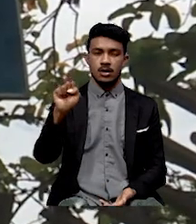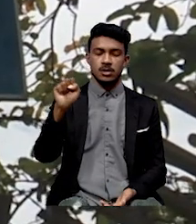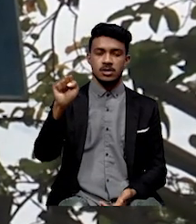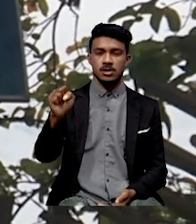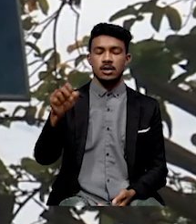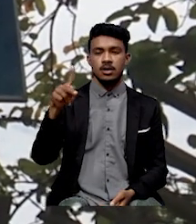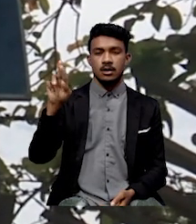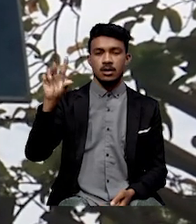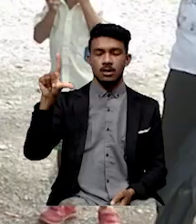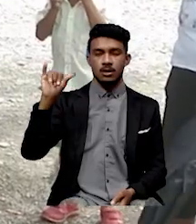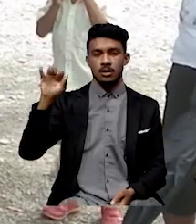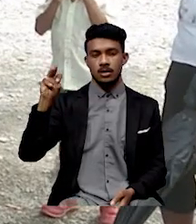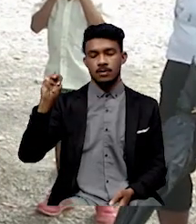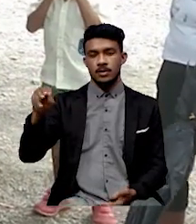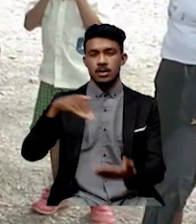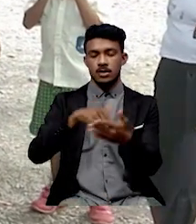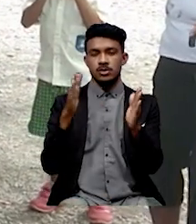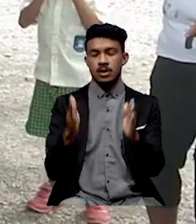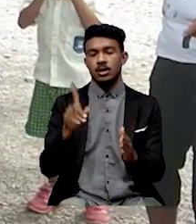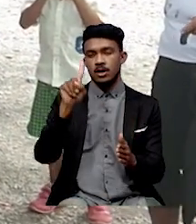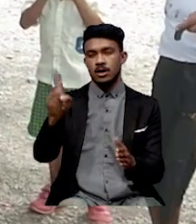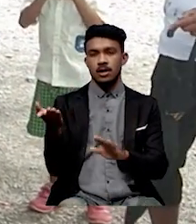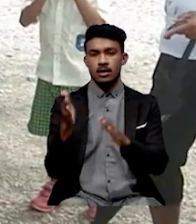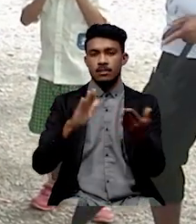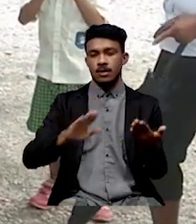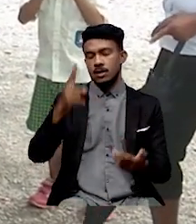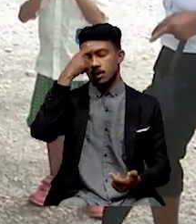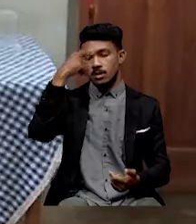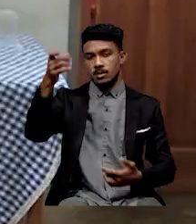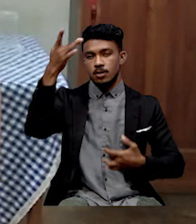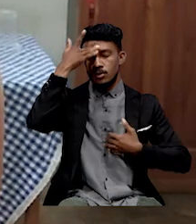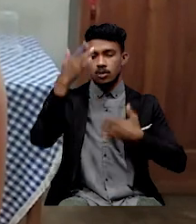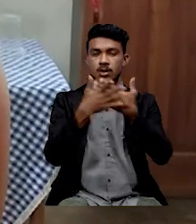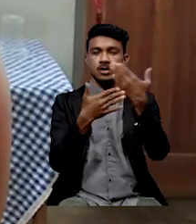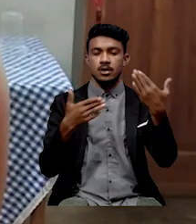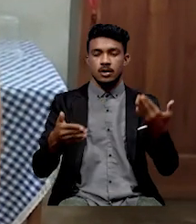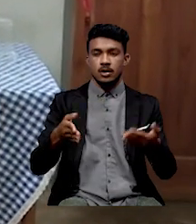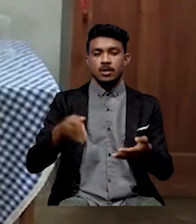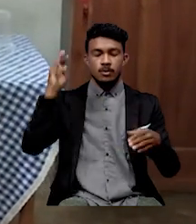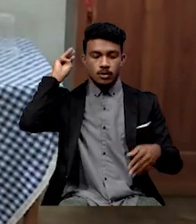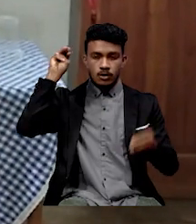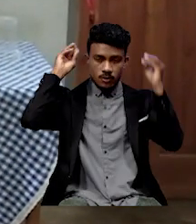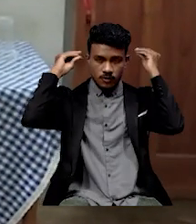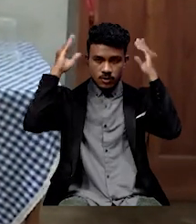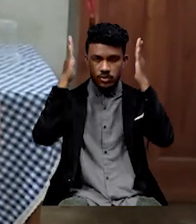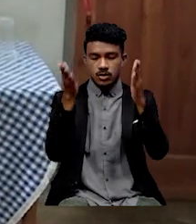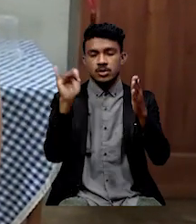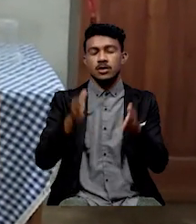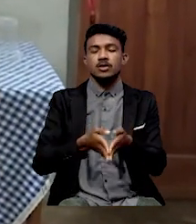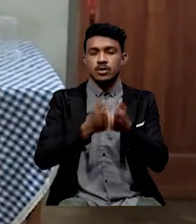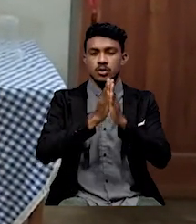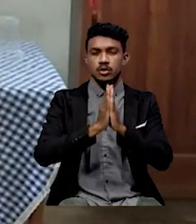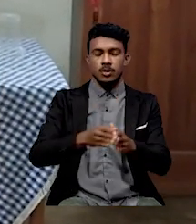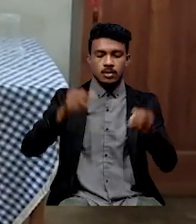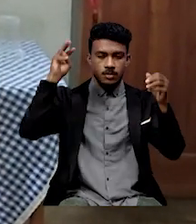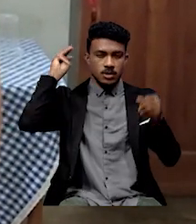ida makmate, tamba desconfia moras dengue. Tamba ne professor husu ba Ministério Saúde atu halu fumiga saun iha escola refere, no